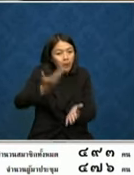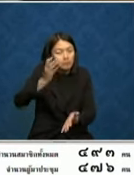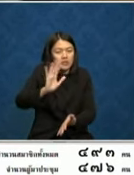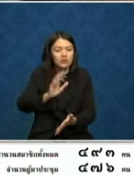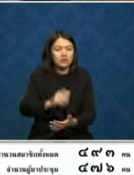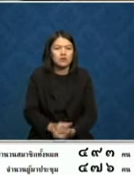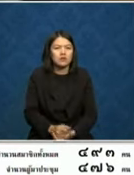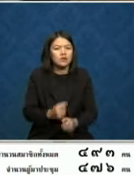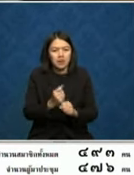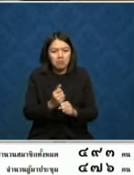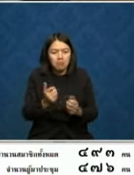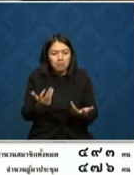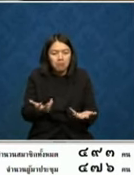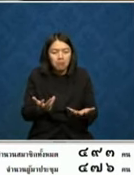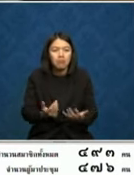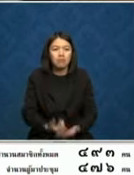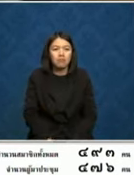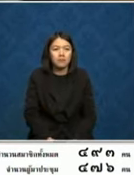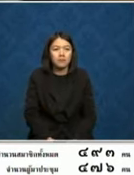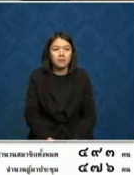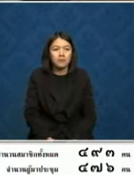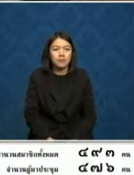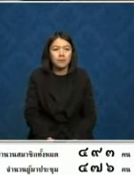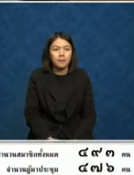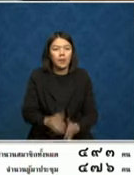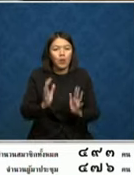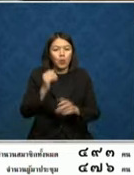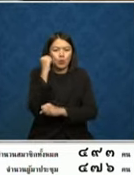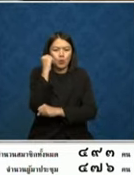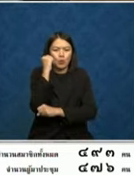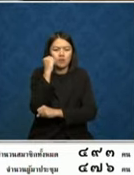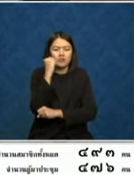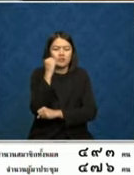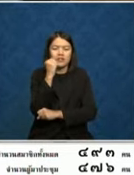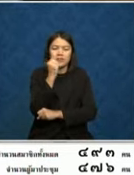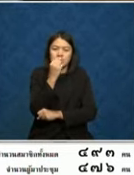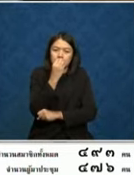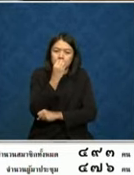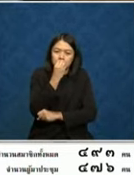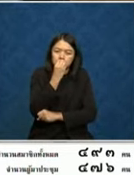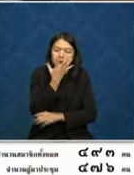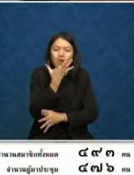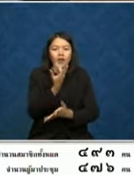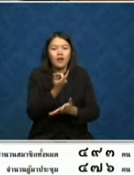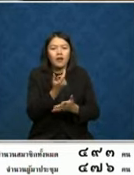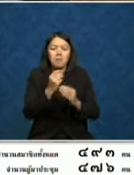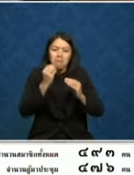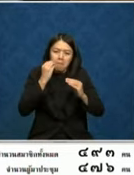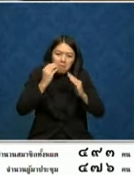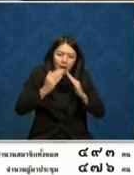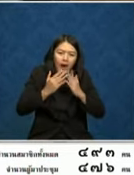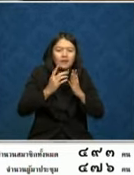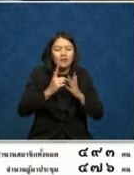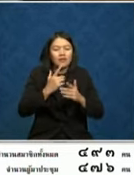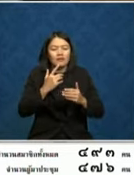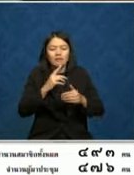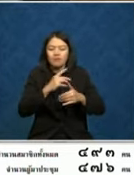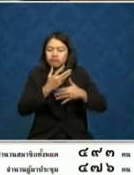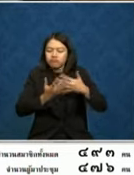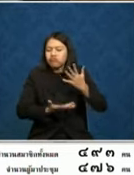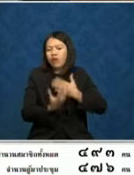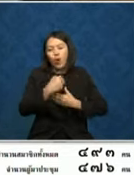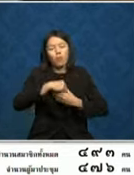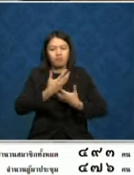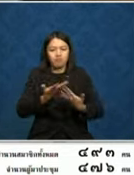บทวนว่าทำอย่างไรคนจนจะมีปัจจัย4ถ้าบอกว่าเราใช้เงินหลายหมื่นล้